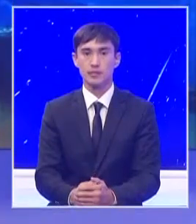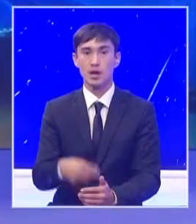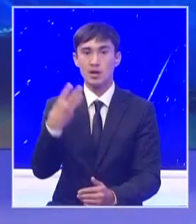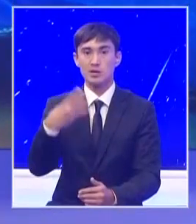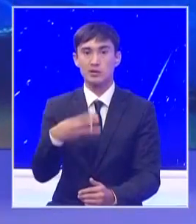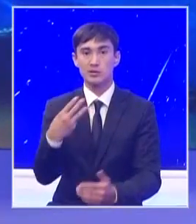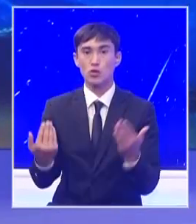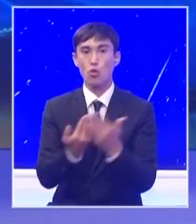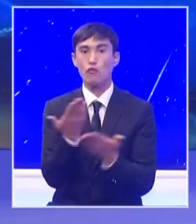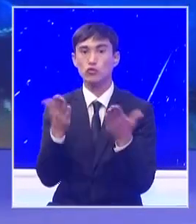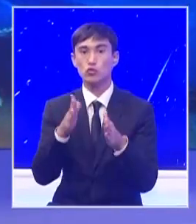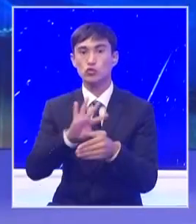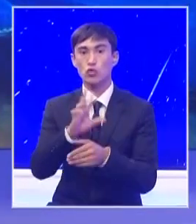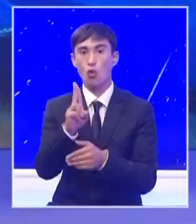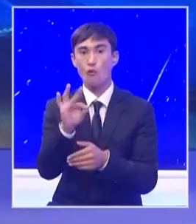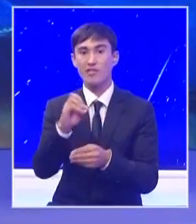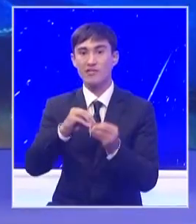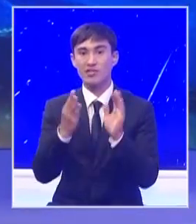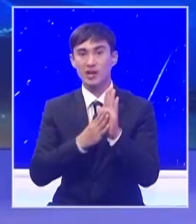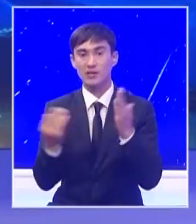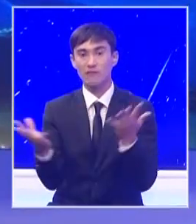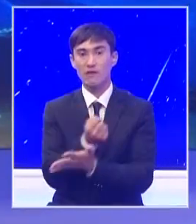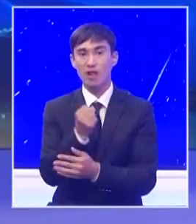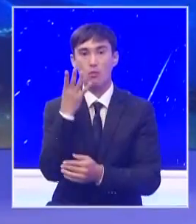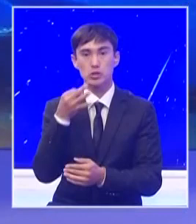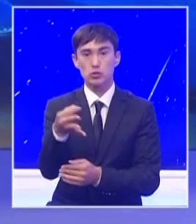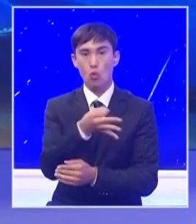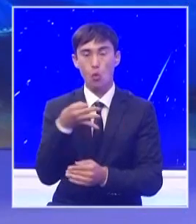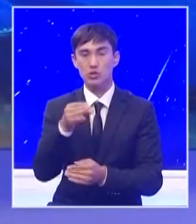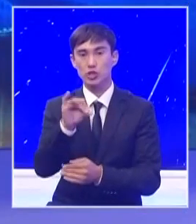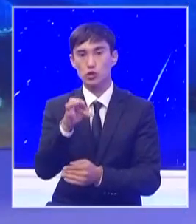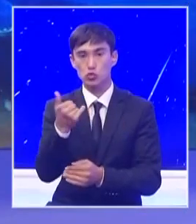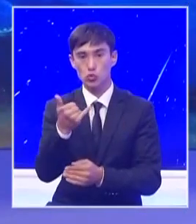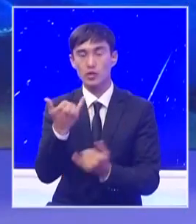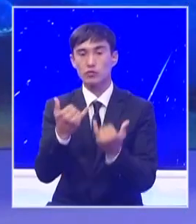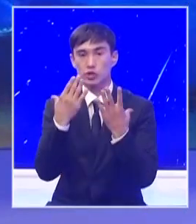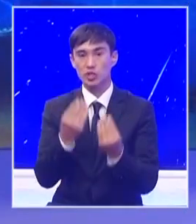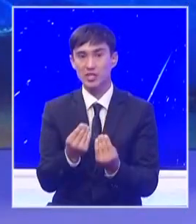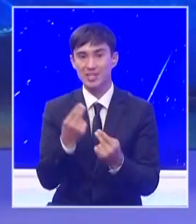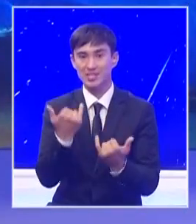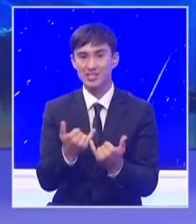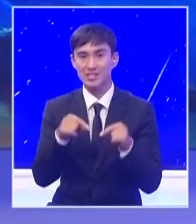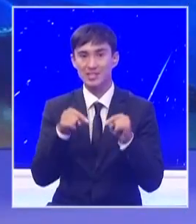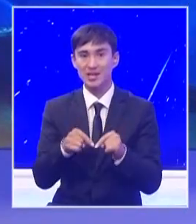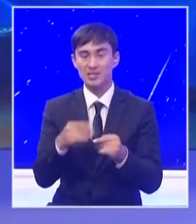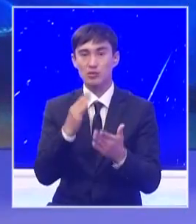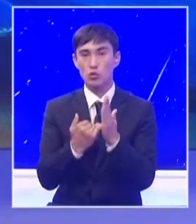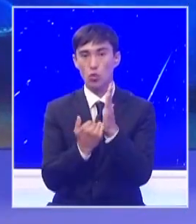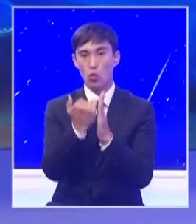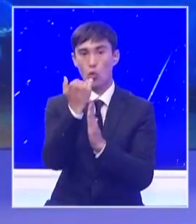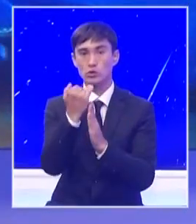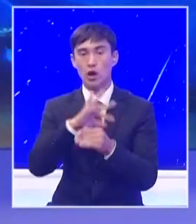Около 30 новых случаев COVID-19 выявлены в Алматинской и области ЖТСУ. На сегодняшний день здесь наблюдается динамика